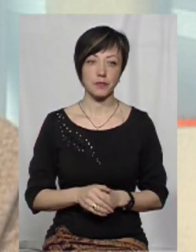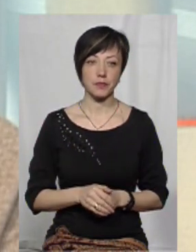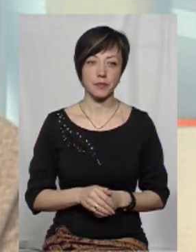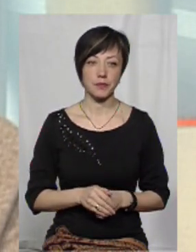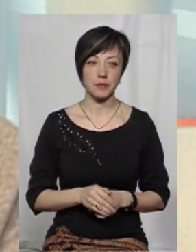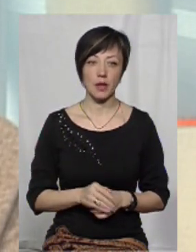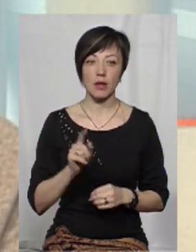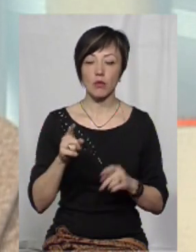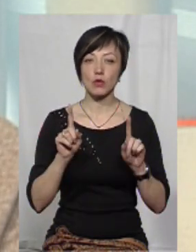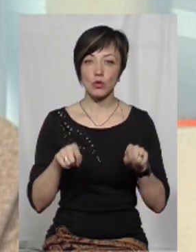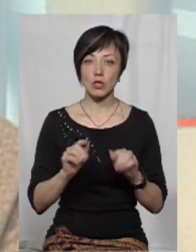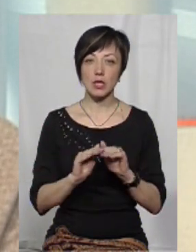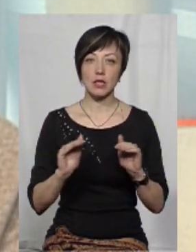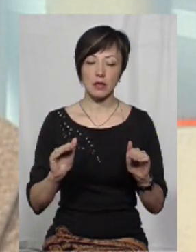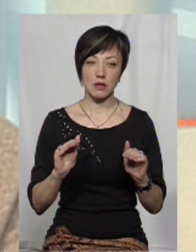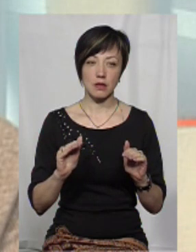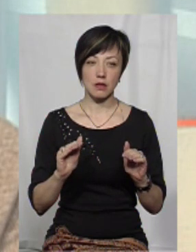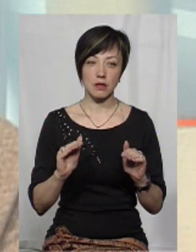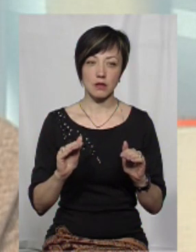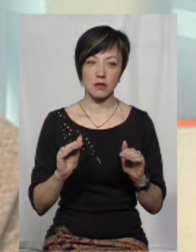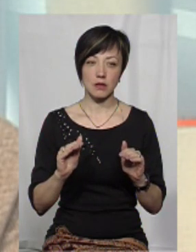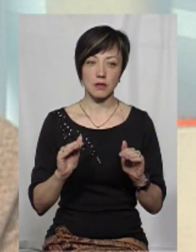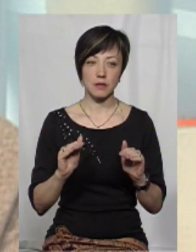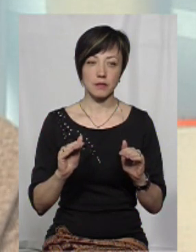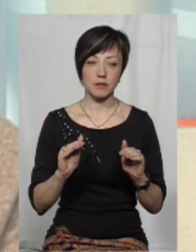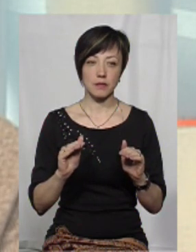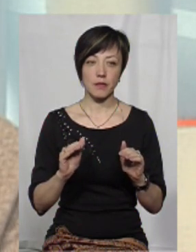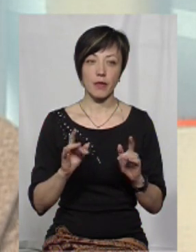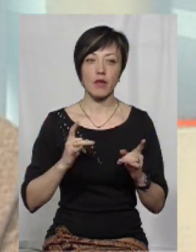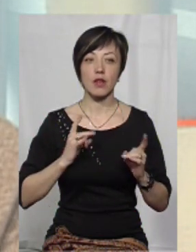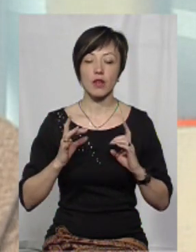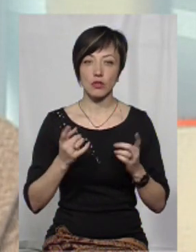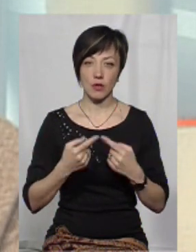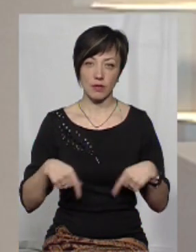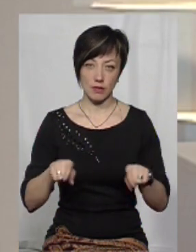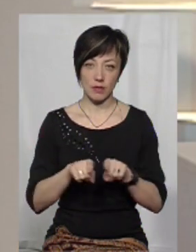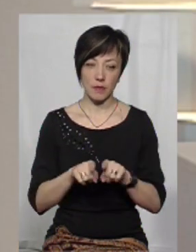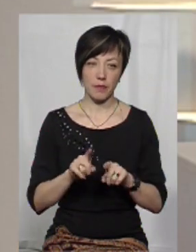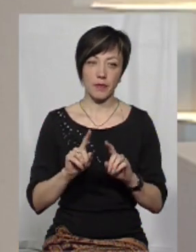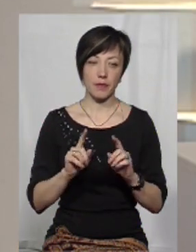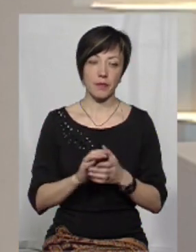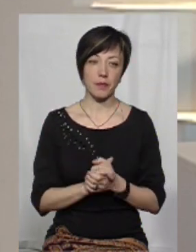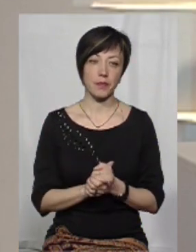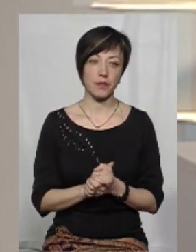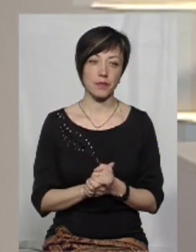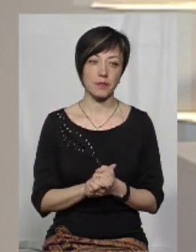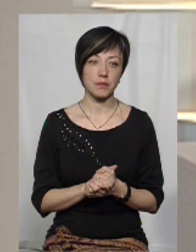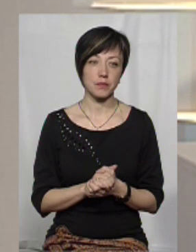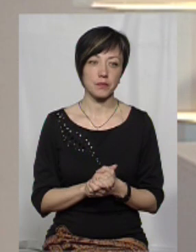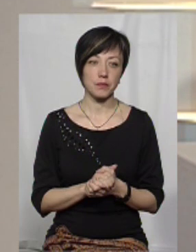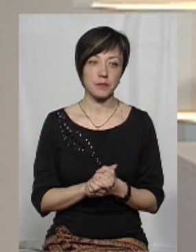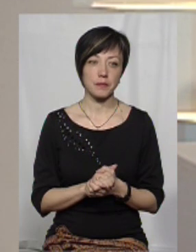делили. И там тоже дети социальные, все-таки ну, неврологические. Это не очень было